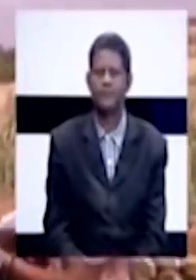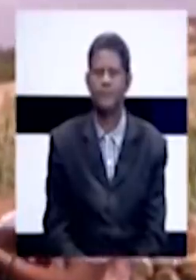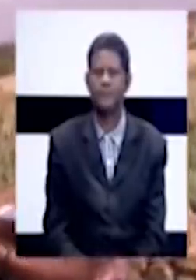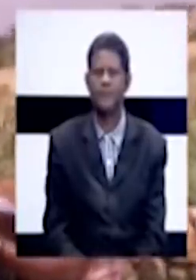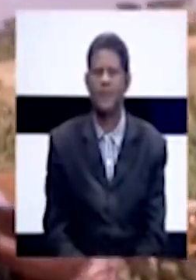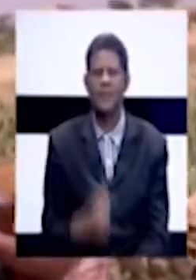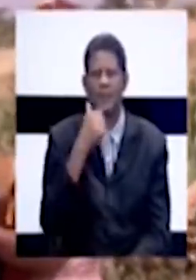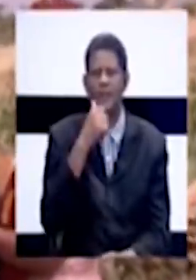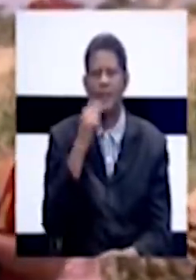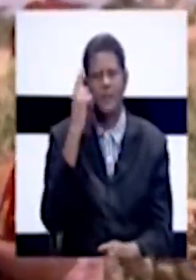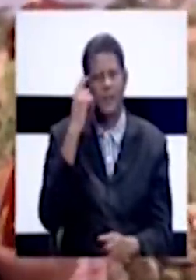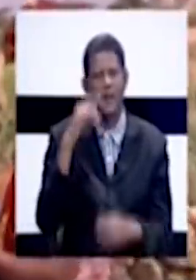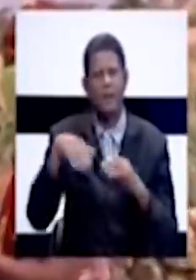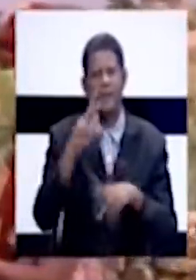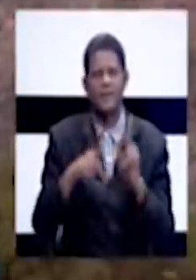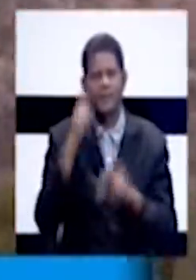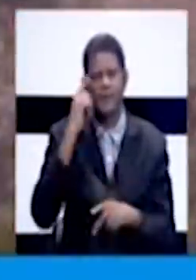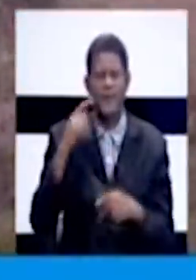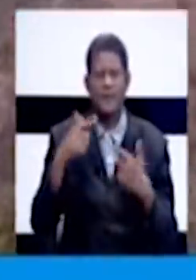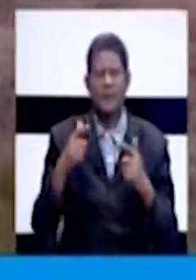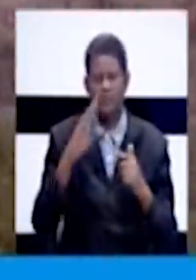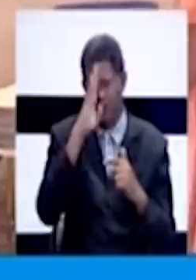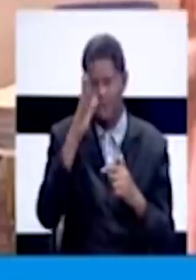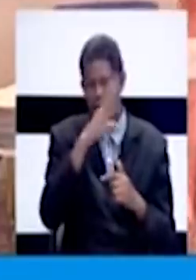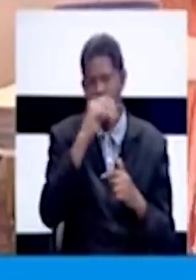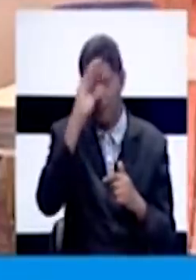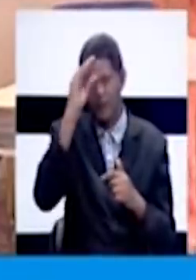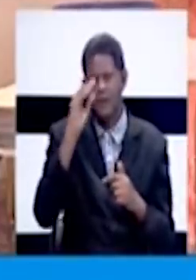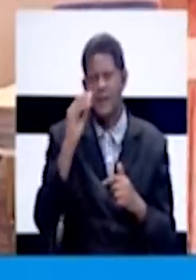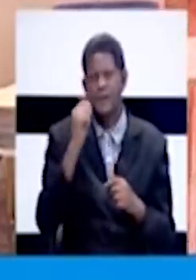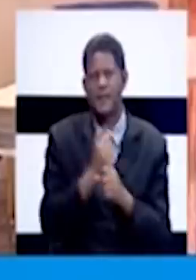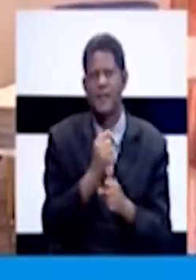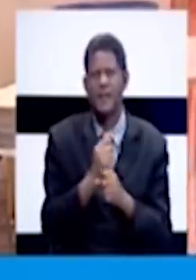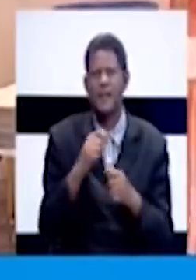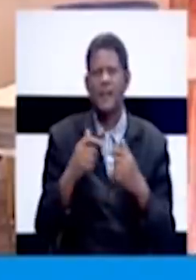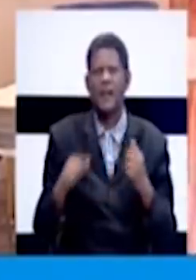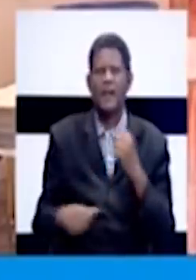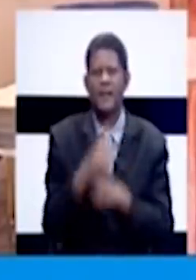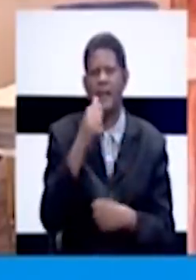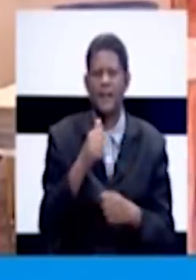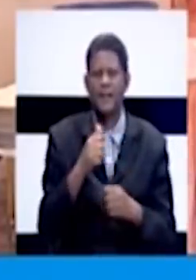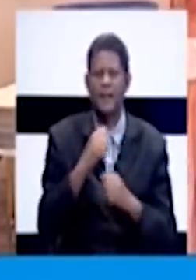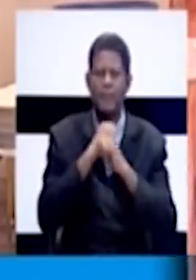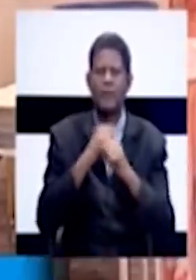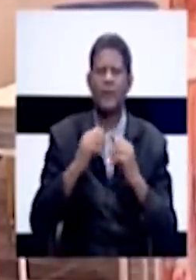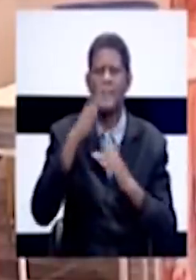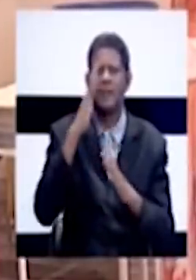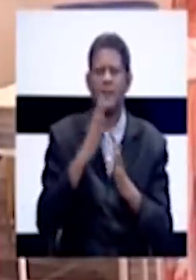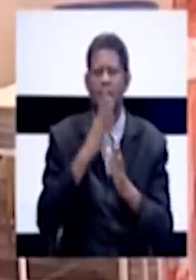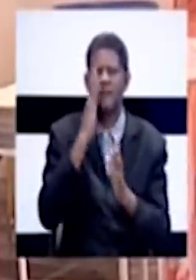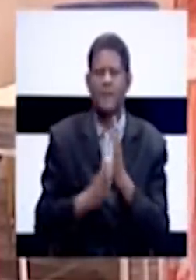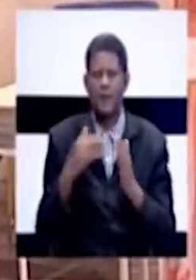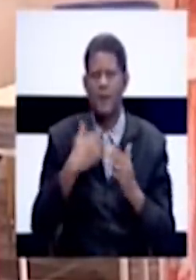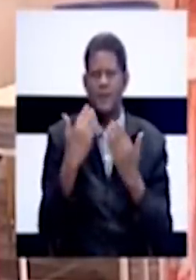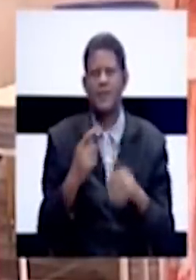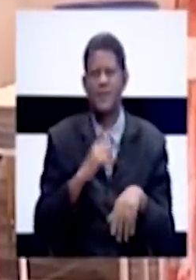ደቂ ኣንስትዮ ትግራይ ኣብ ልዕሊ ህዝቢ ትግራይ ዘጋጥሙ ተፈጥሮውን ሰብ ስራሕን ሓደጋታት ኣብ ምምካት ልዑል እጃም ይፍፅማ ኣለዋ ኣብዚ ሕዚ እዋን ድማ ፀረ